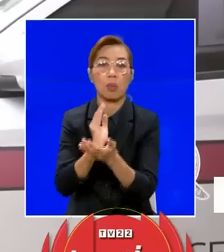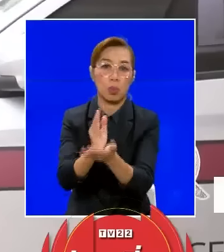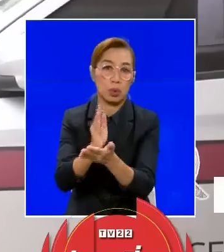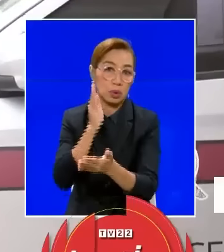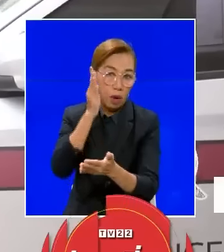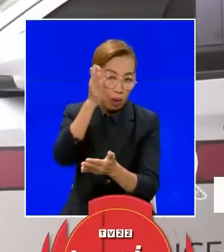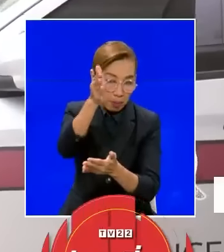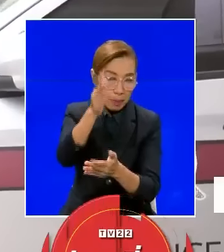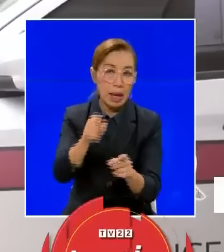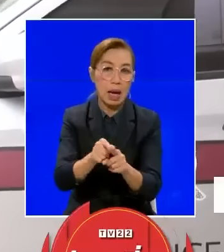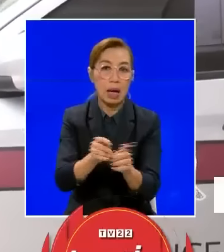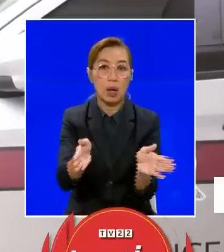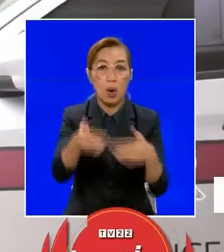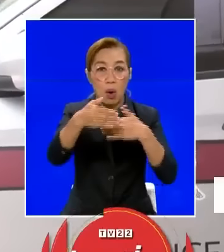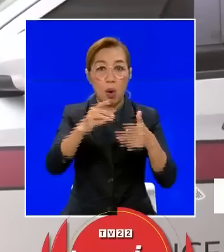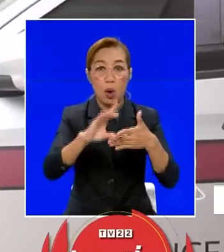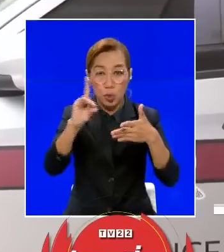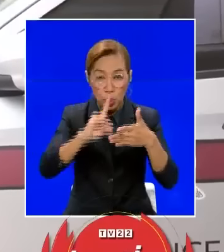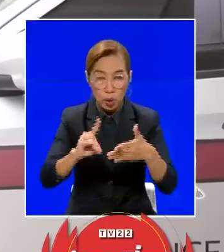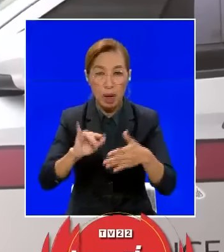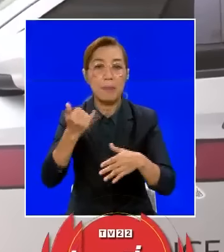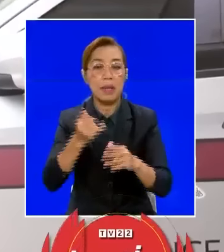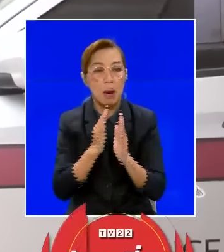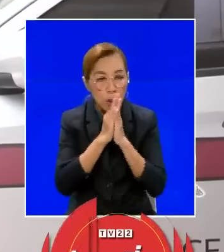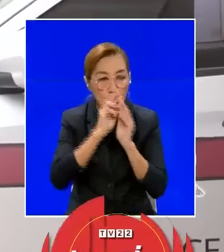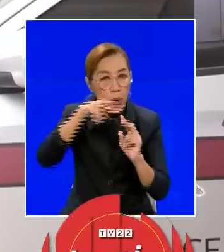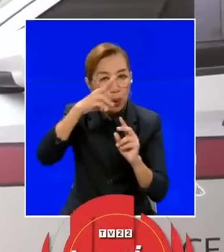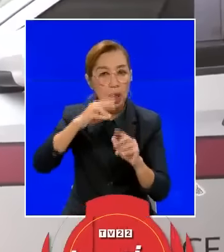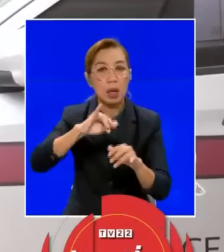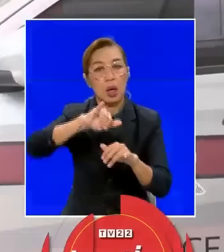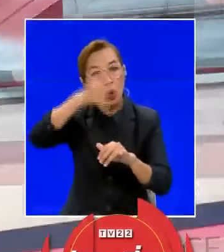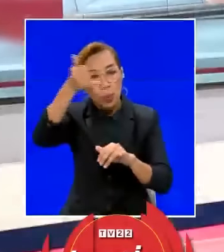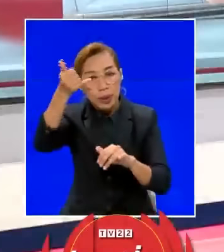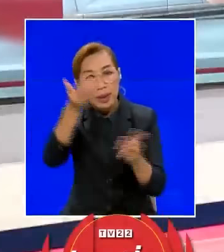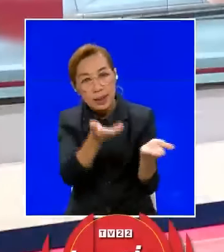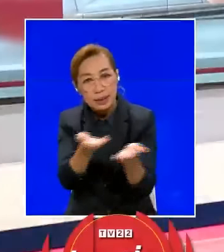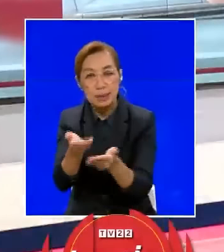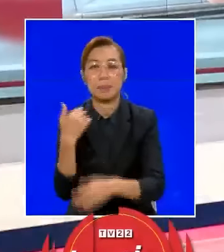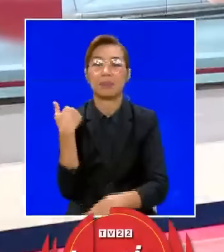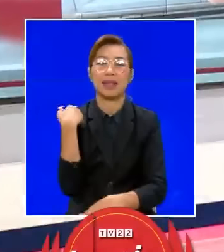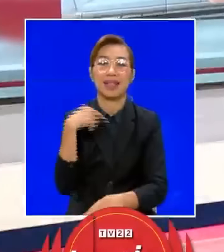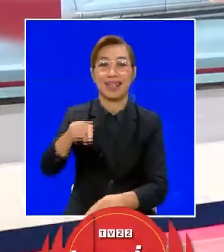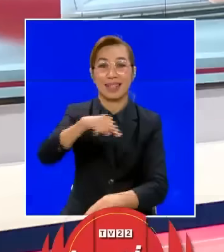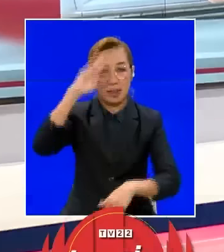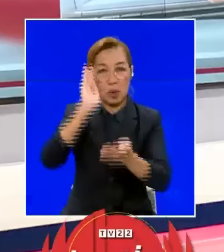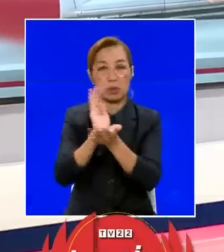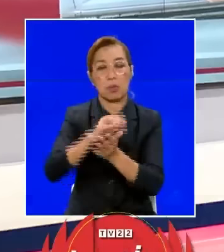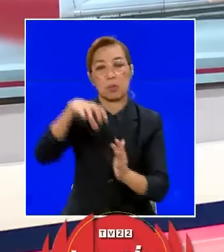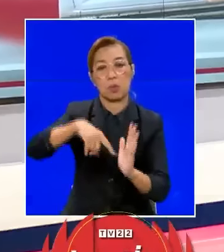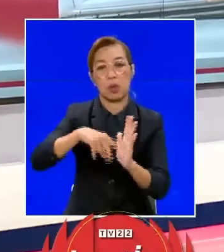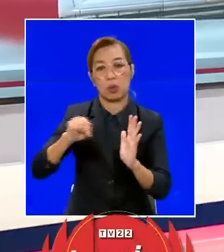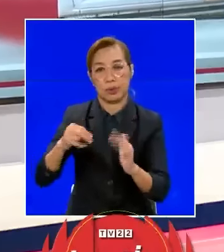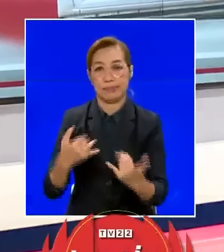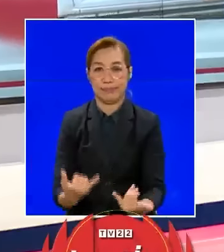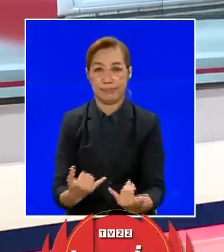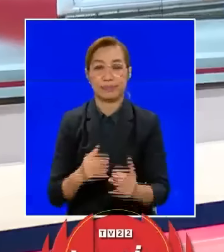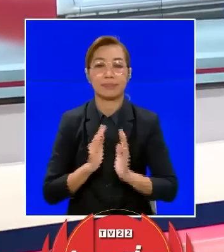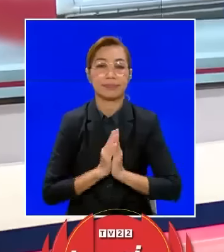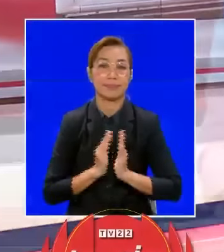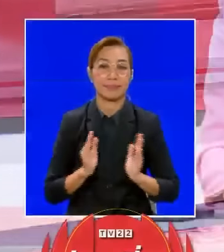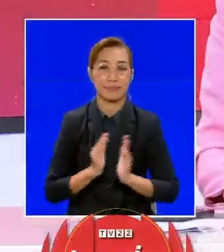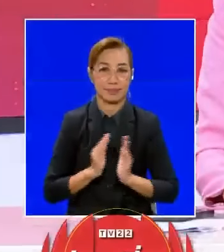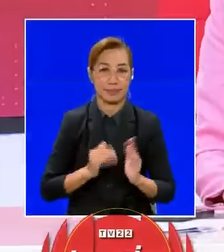กับเชิญดวงวิญญาณในที่เกิดเหตุต่อไปครับนี่คือความคืบหน้าล่าสุดครับที่สภ.เมืองนนทบุรีครับ ค่ะขอบคุณค่ะ